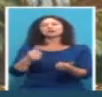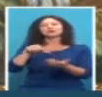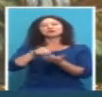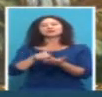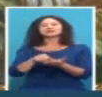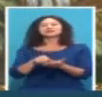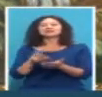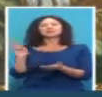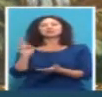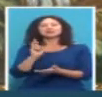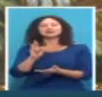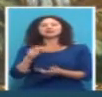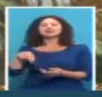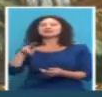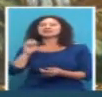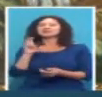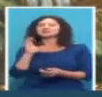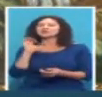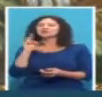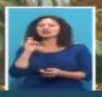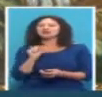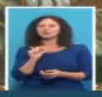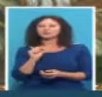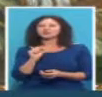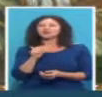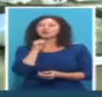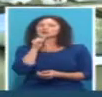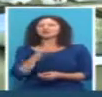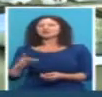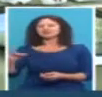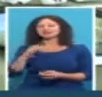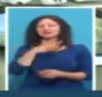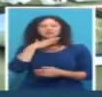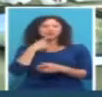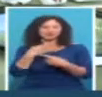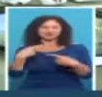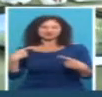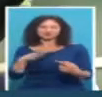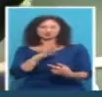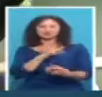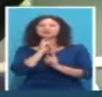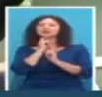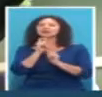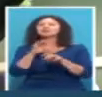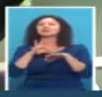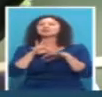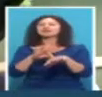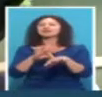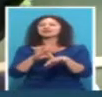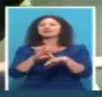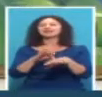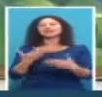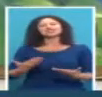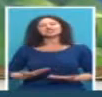Миндыгора, Денисовский район, Кустанайский район и многие другие. Награждение прошло в номинациях